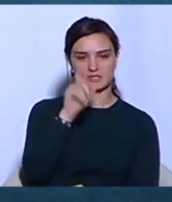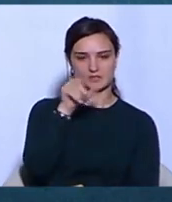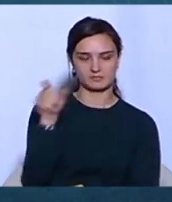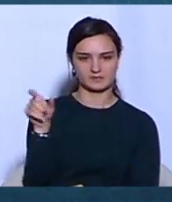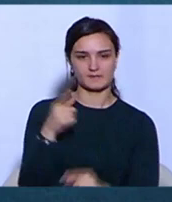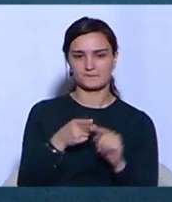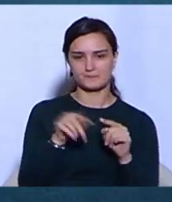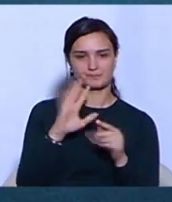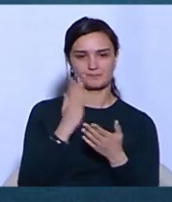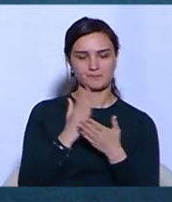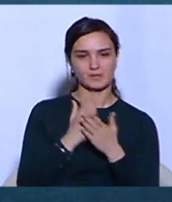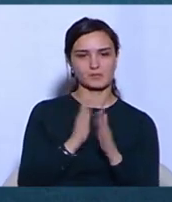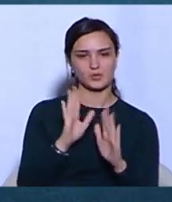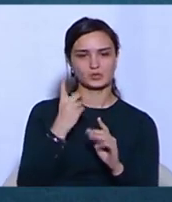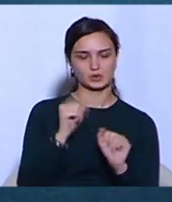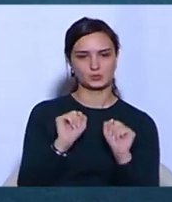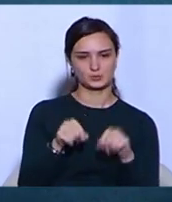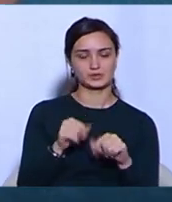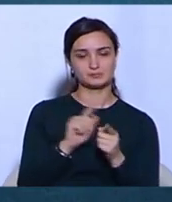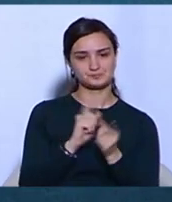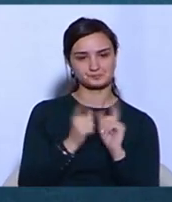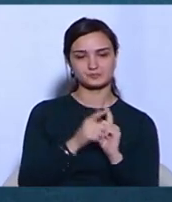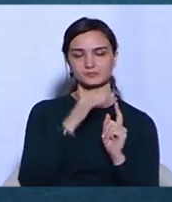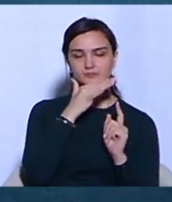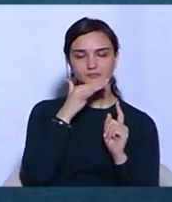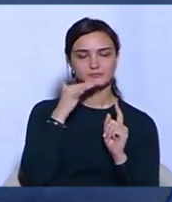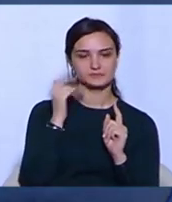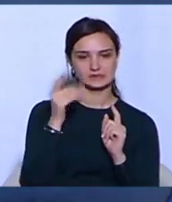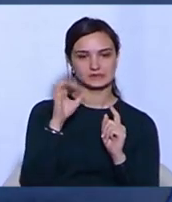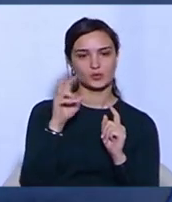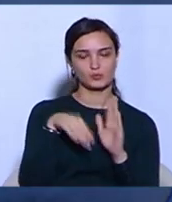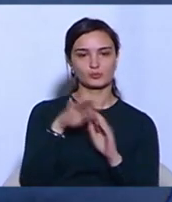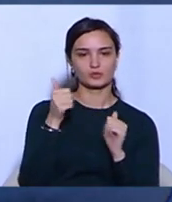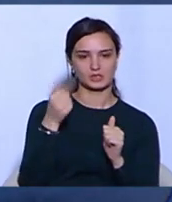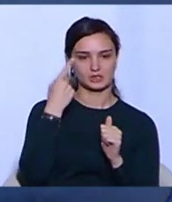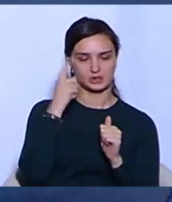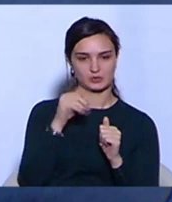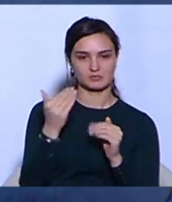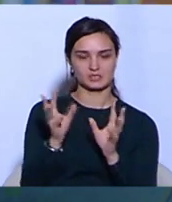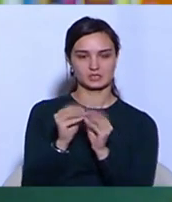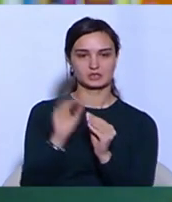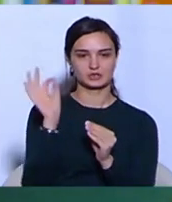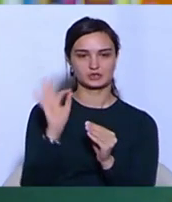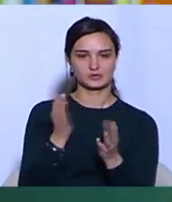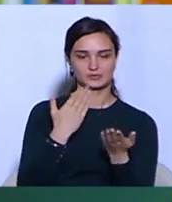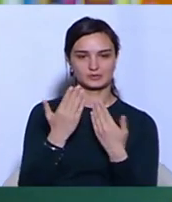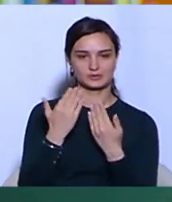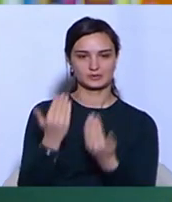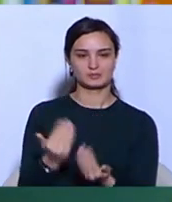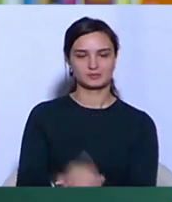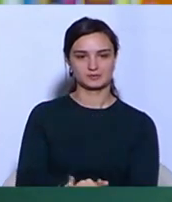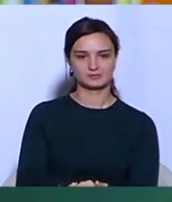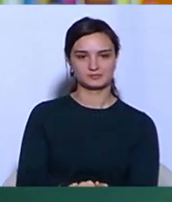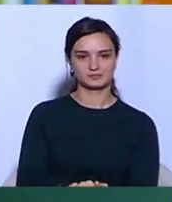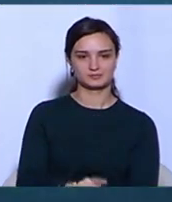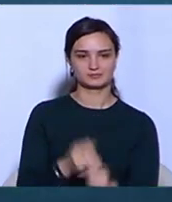ადამიანის და ეს არ არის მხოლოდ ერთი უნარი არამედ მრავალი რომელსაც სალომე უფრო კარგად იცნობს მასთან ასეთი ხშირი და ყოველდღიური